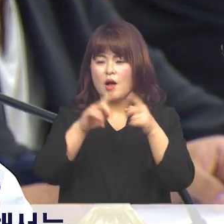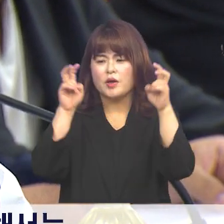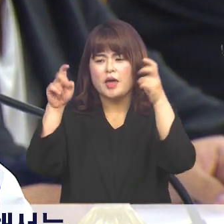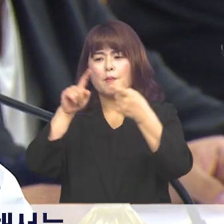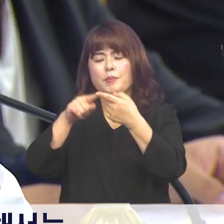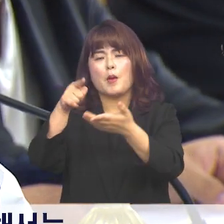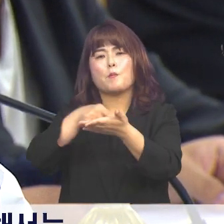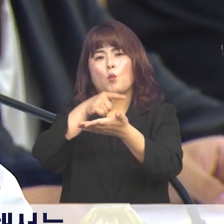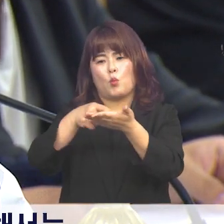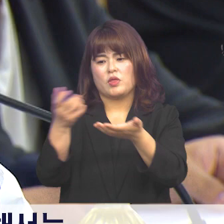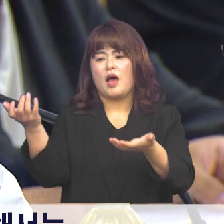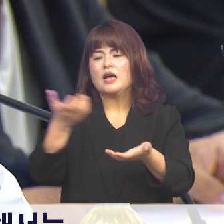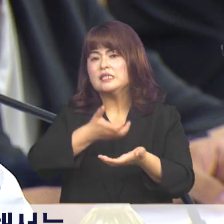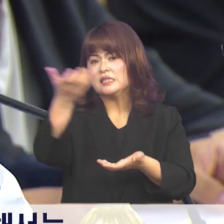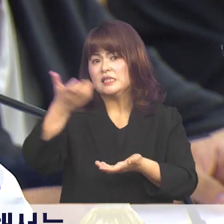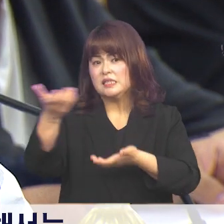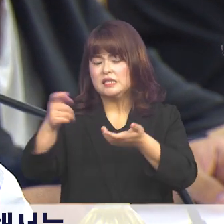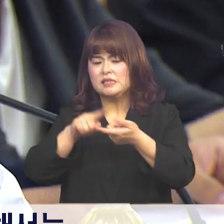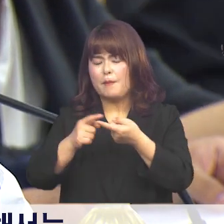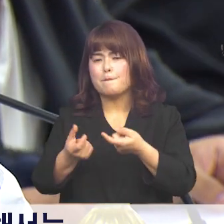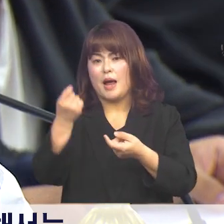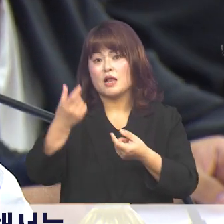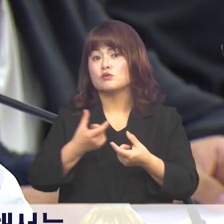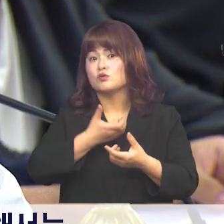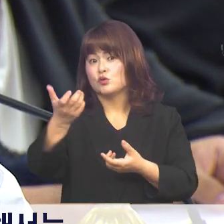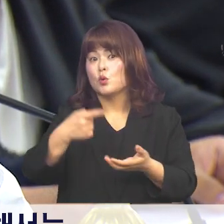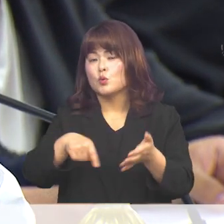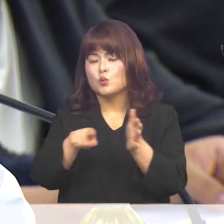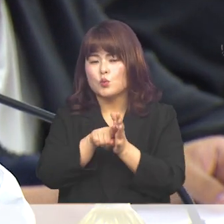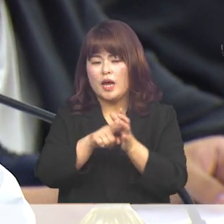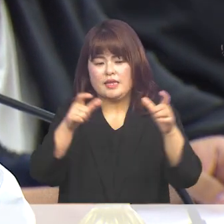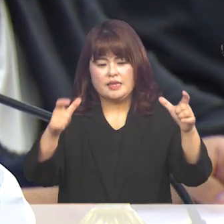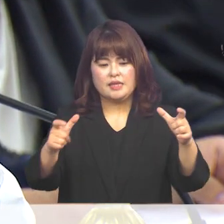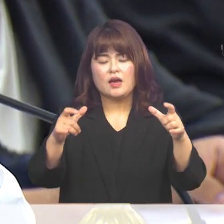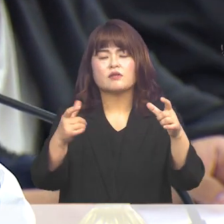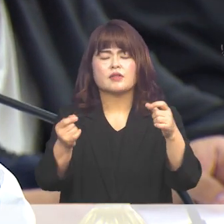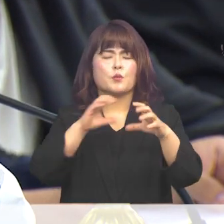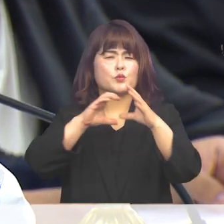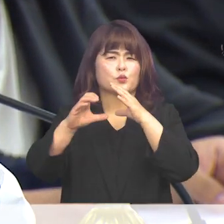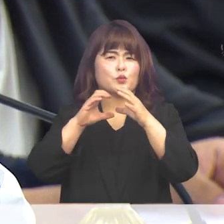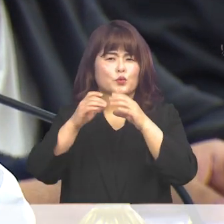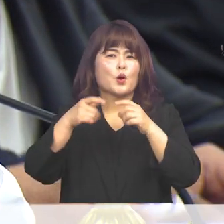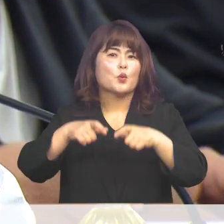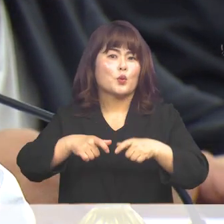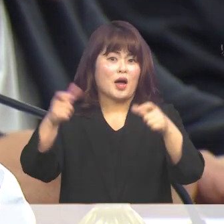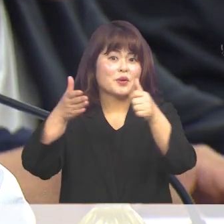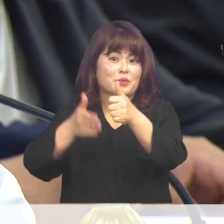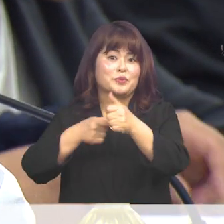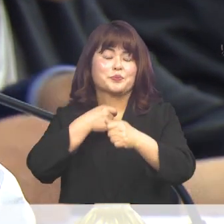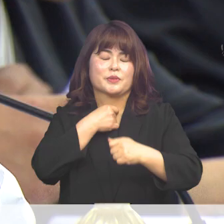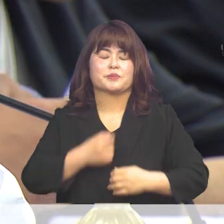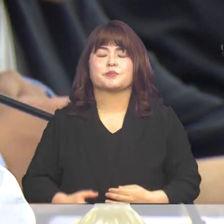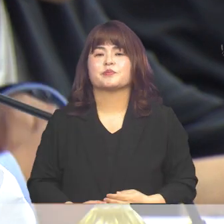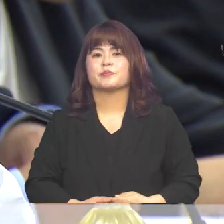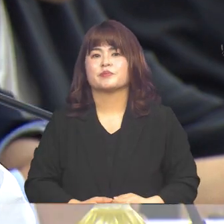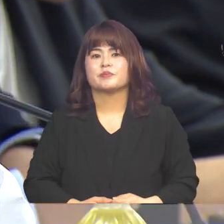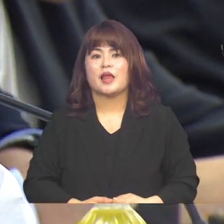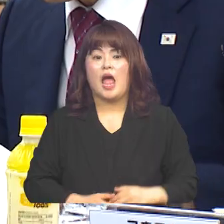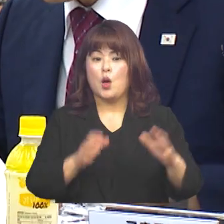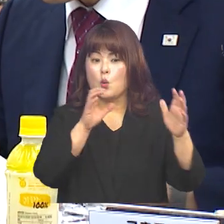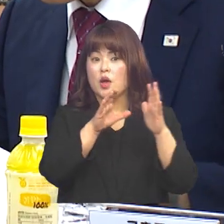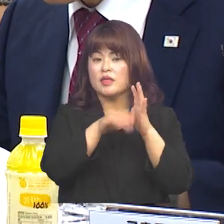기업들에 대한 보상과 이전을 신속하게 추진할 수 있도록 거주민들과 소통을 확대해 주시기